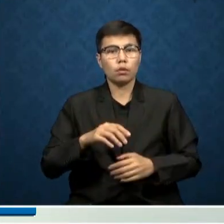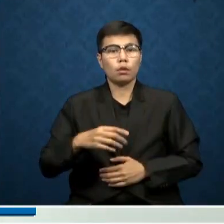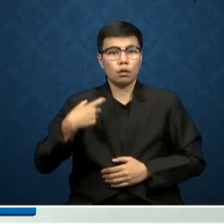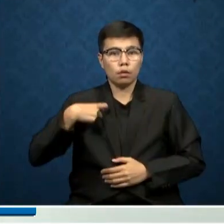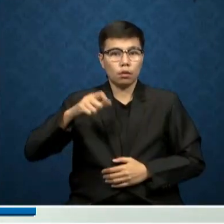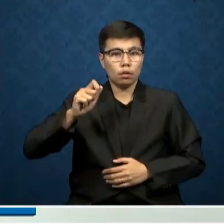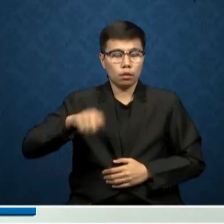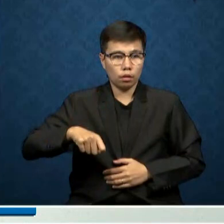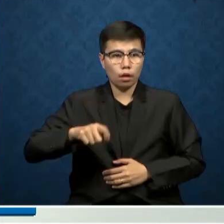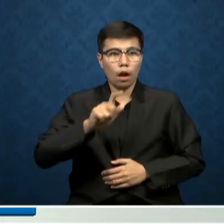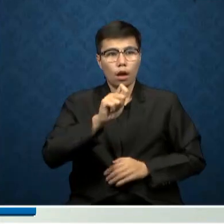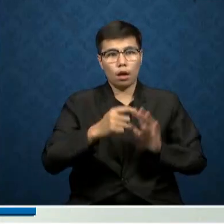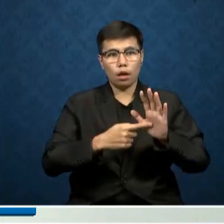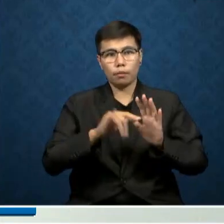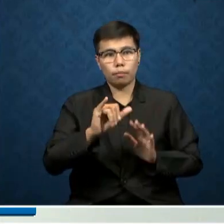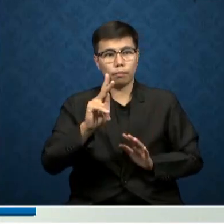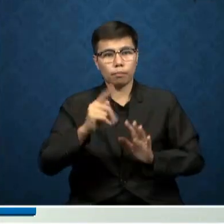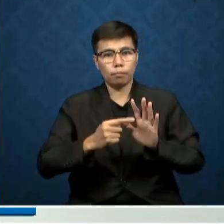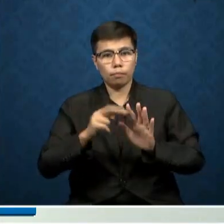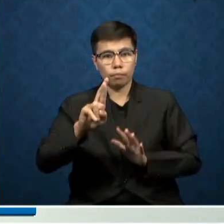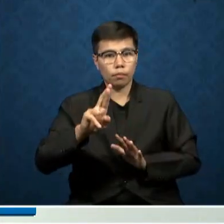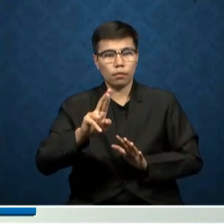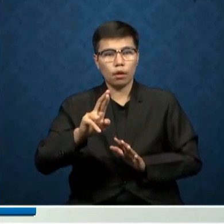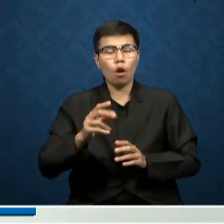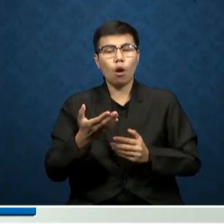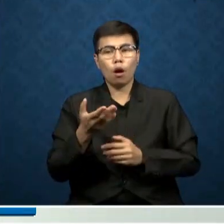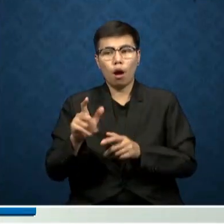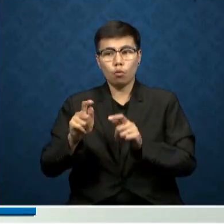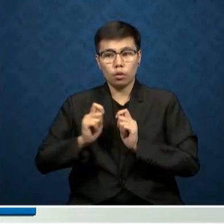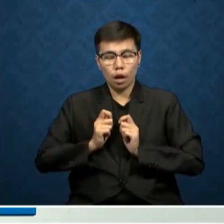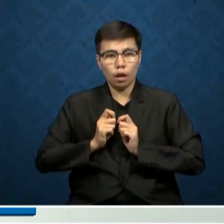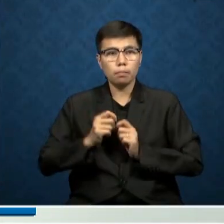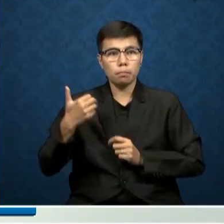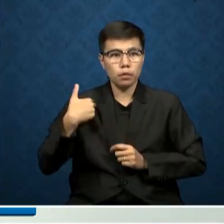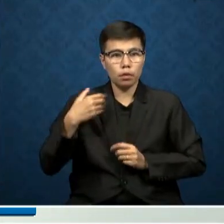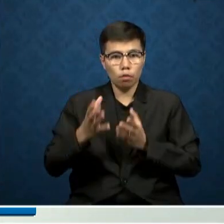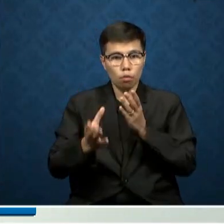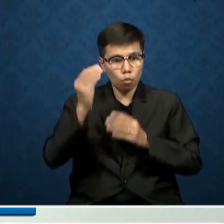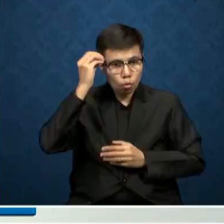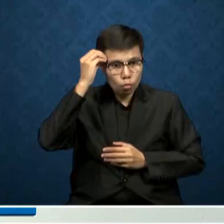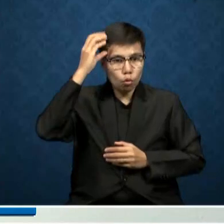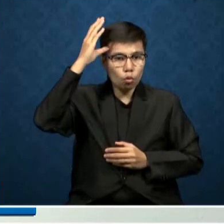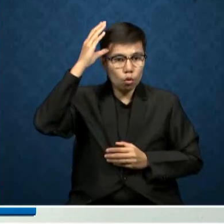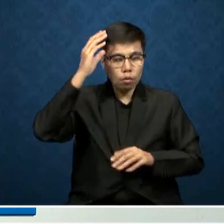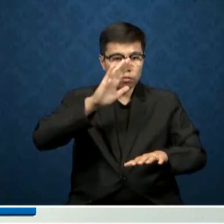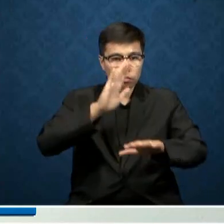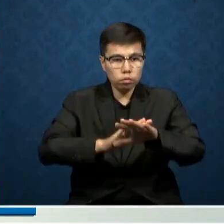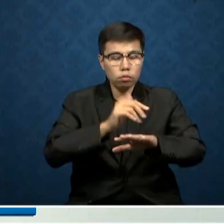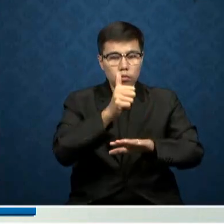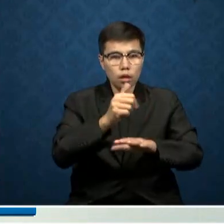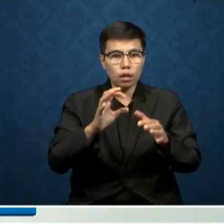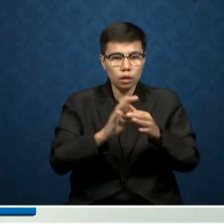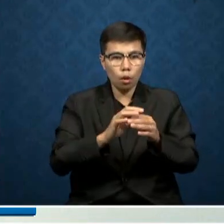สุดที่ได้กรุณาอนุญาตให้คณะอัยการที่มีความรู้ความเชี่ยวชาญด้านอนุญาโตตุลา